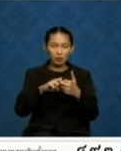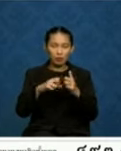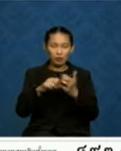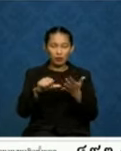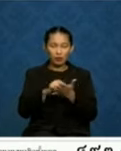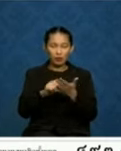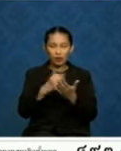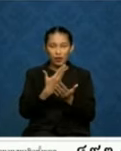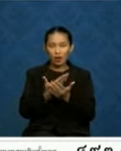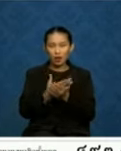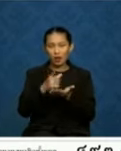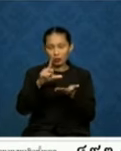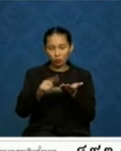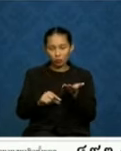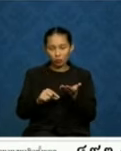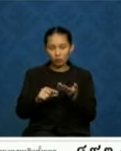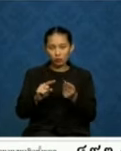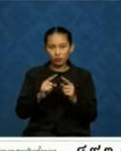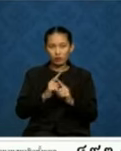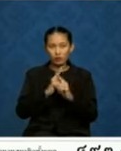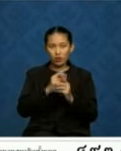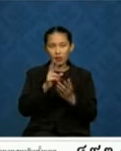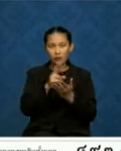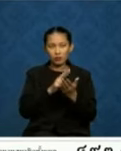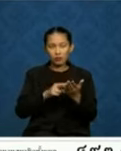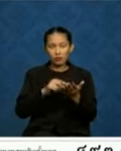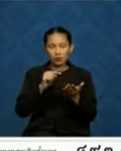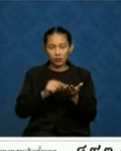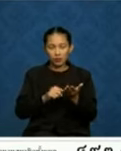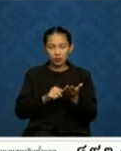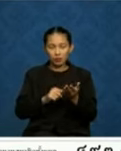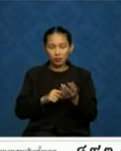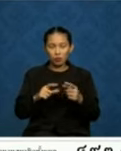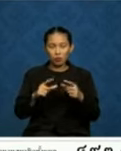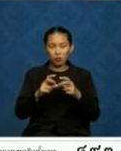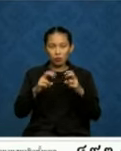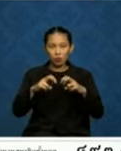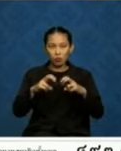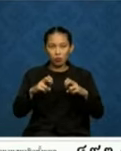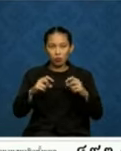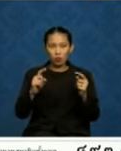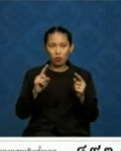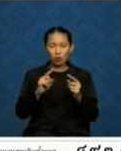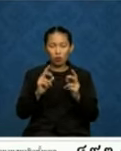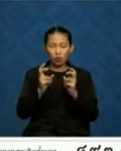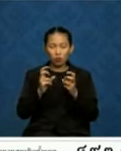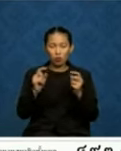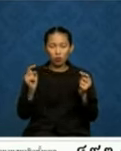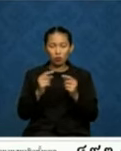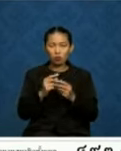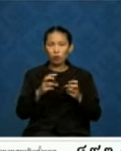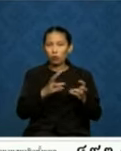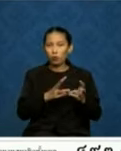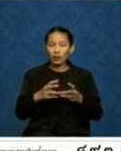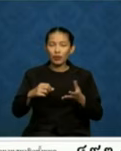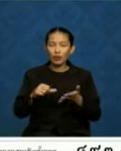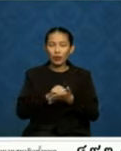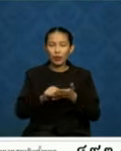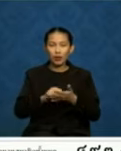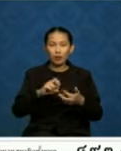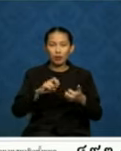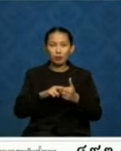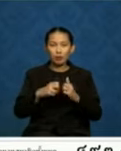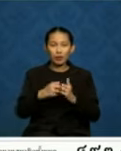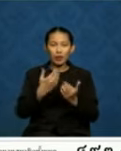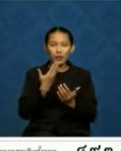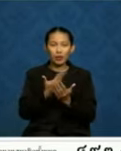ยาเส้นราคาตกต่ำตามรายงานผลการพิจารณาศึกษายติเรื่องแนวทางการแก้ไขปัญห